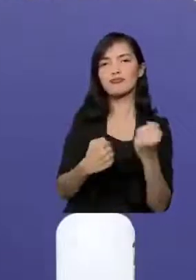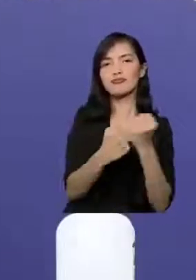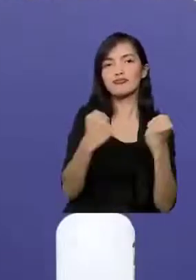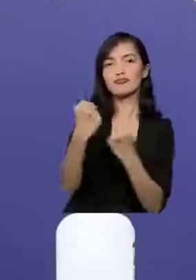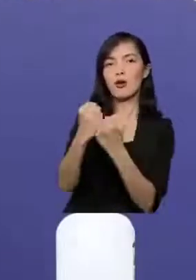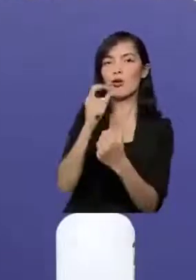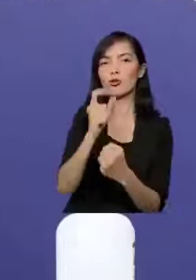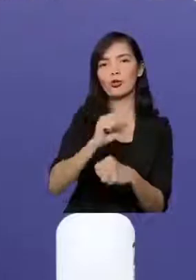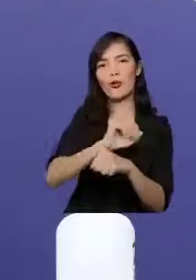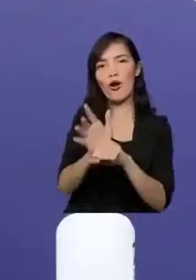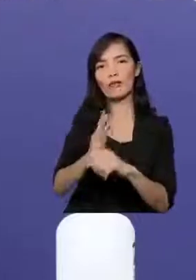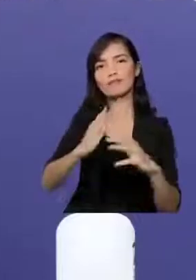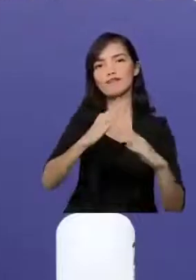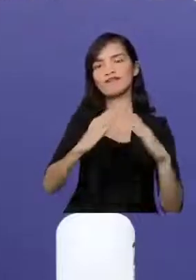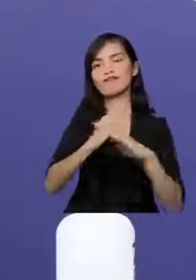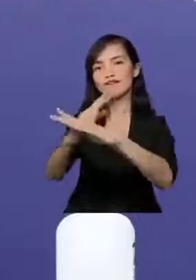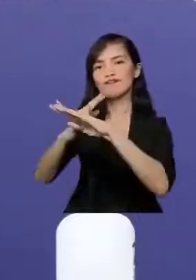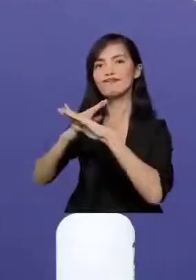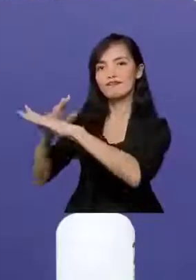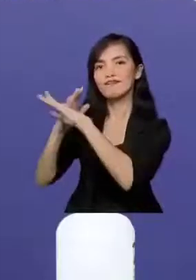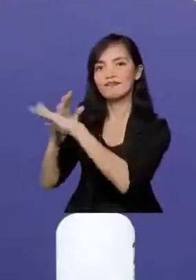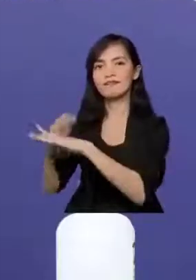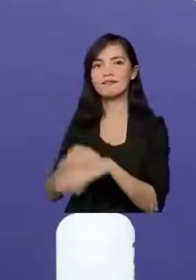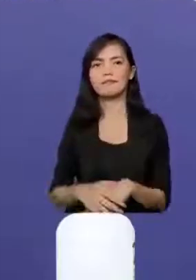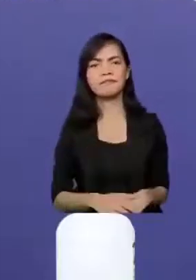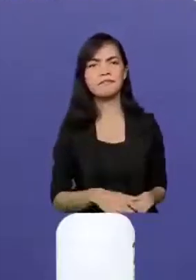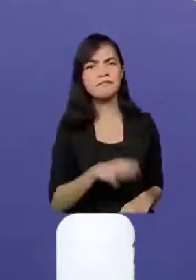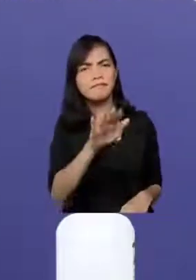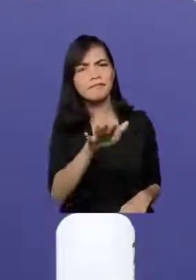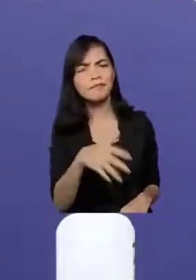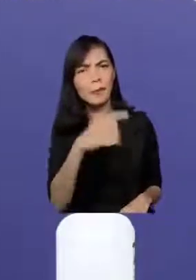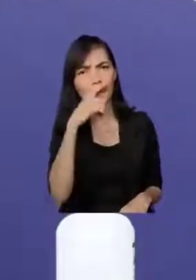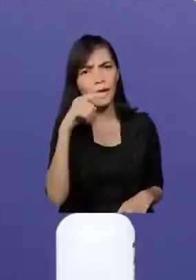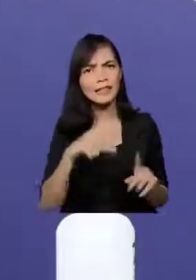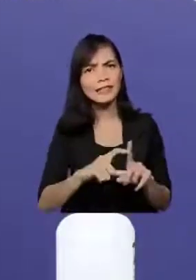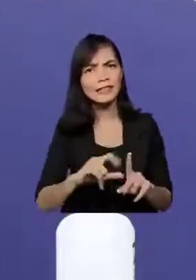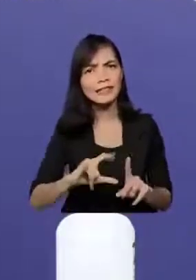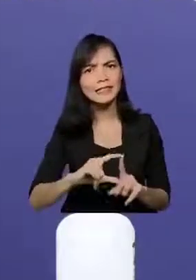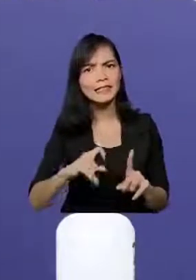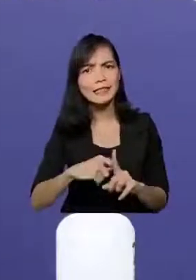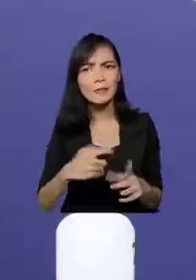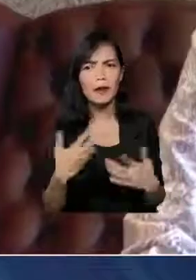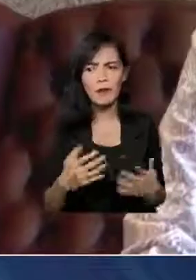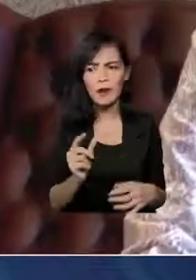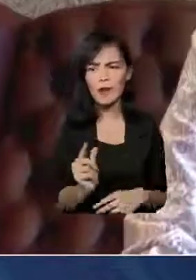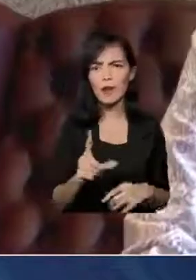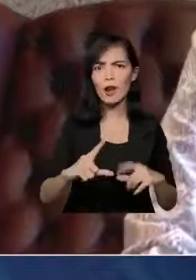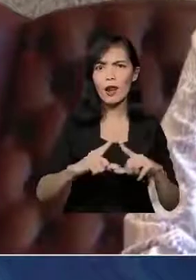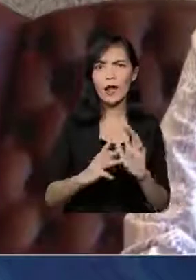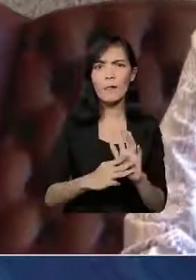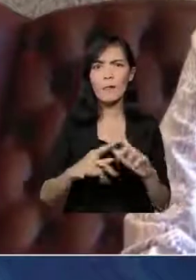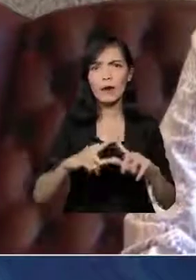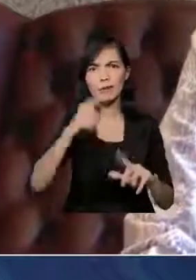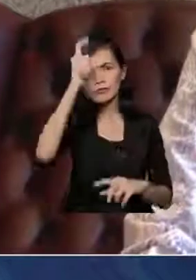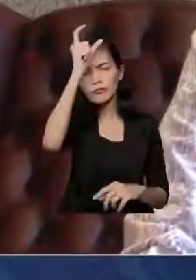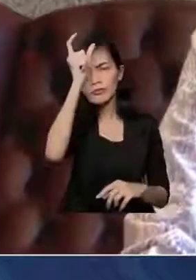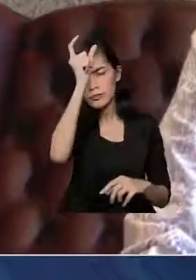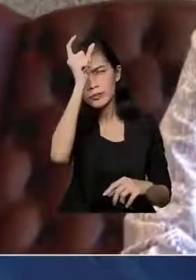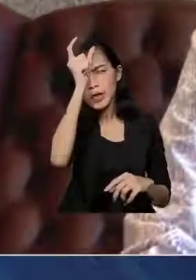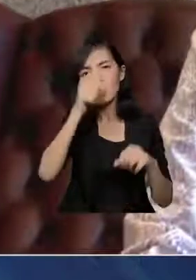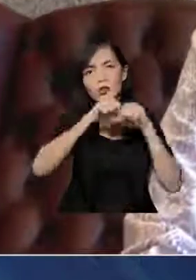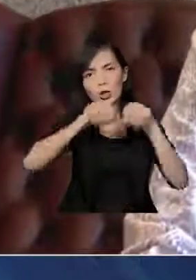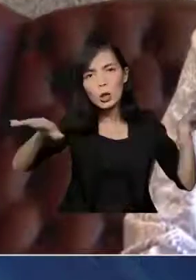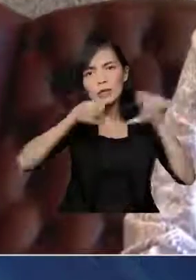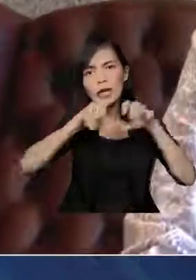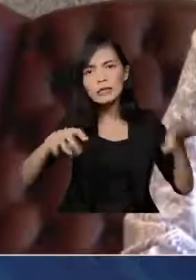dalih ke Bapak Didik Bagaimana Pak untuk di Singapura untuk peran ulama terkait dengan perubahan